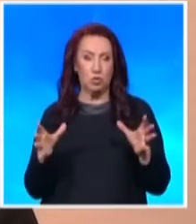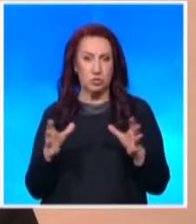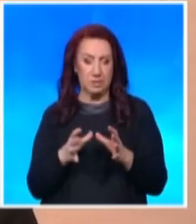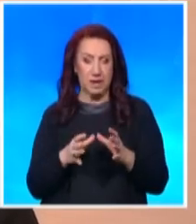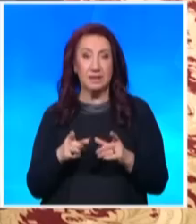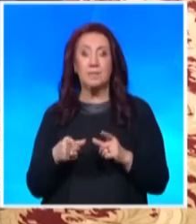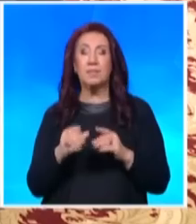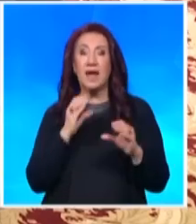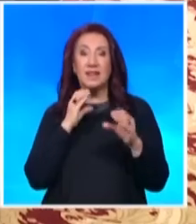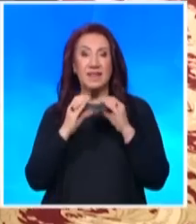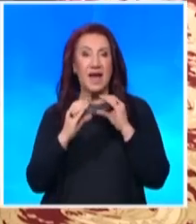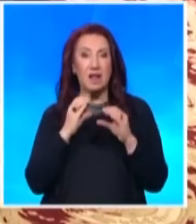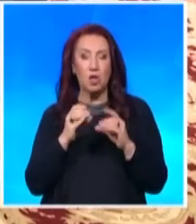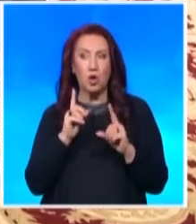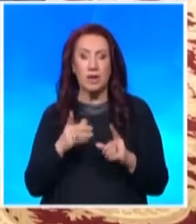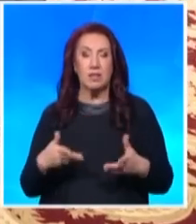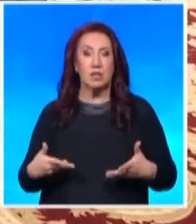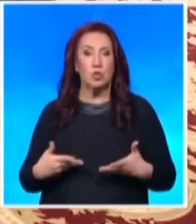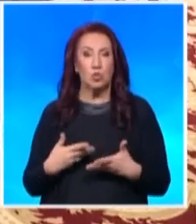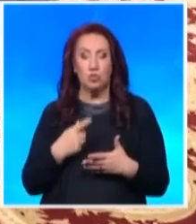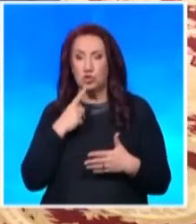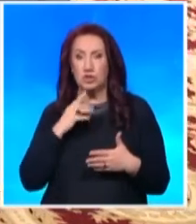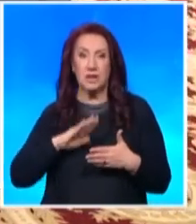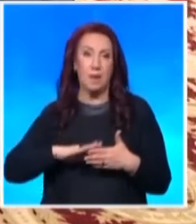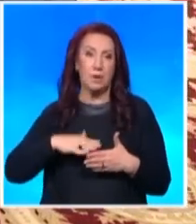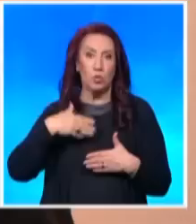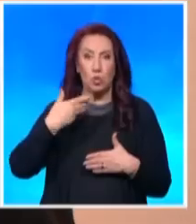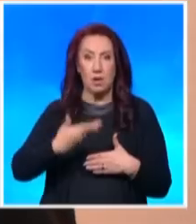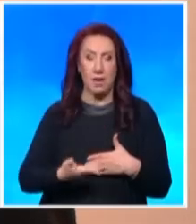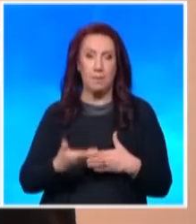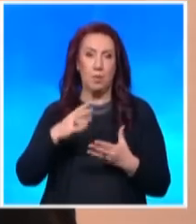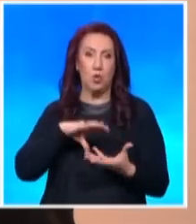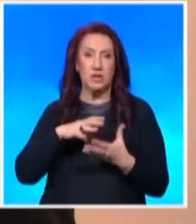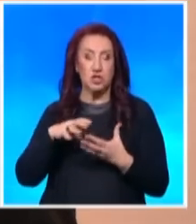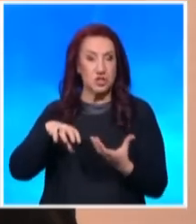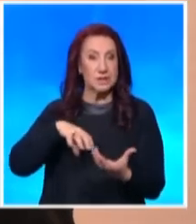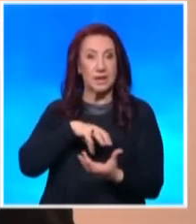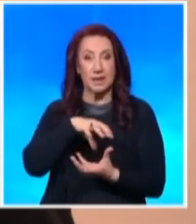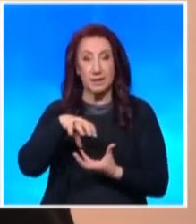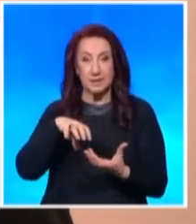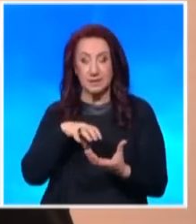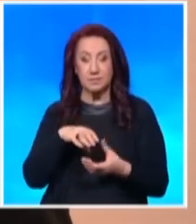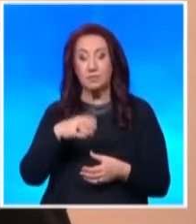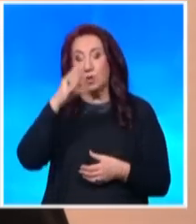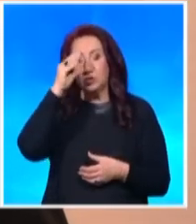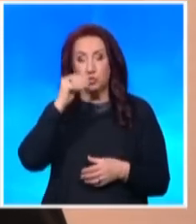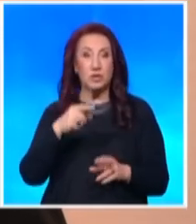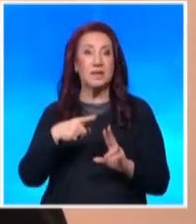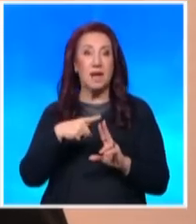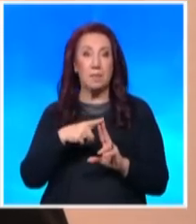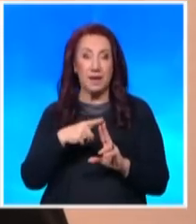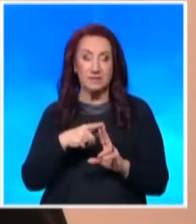е нужен за преодоляване на политическата криза. Господин Пеевски, ако има достатъчно